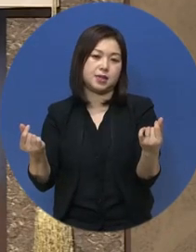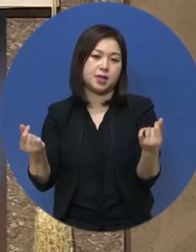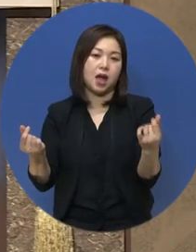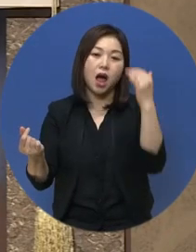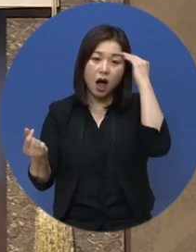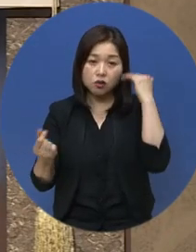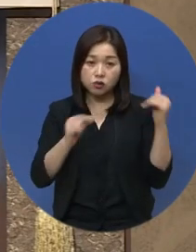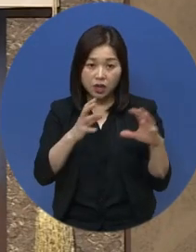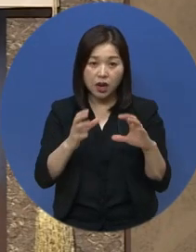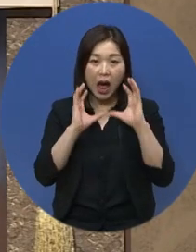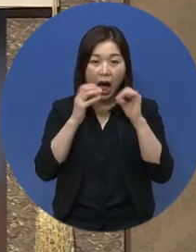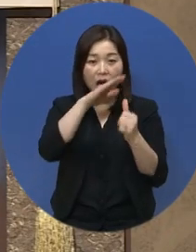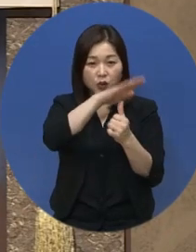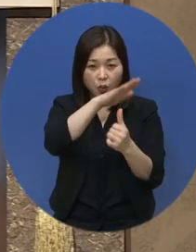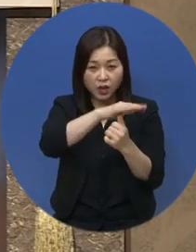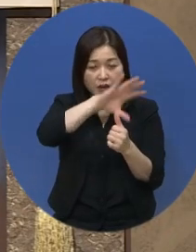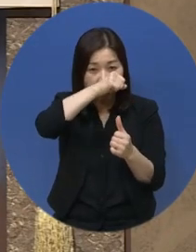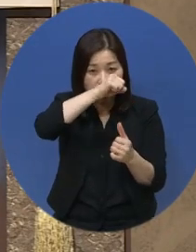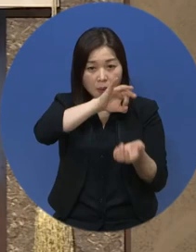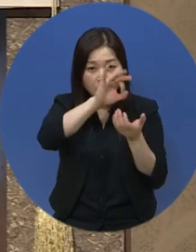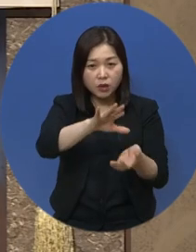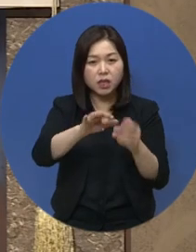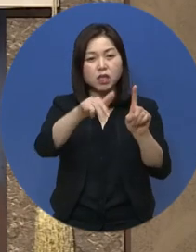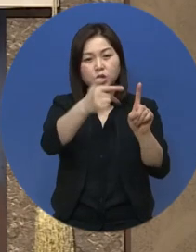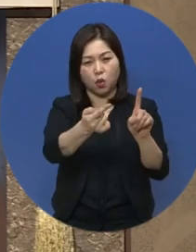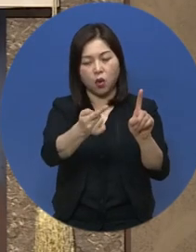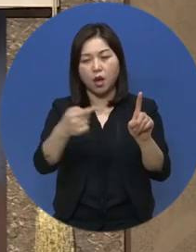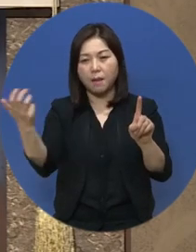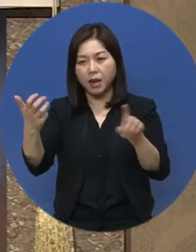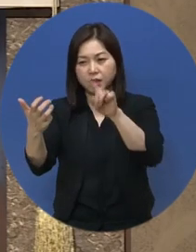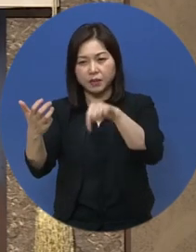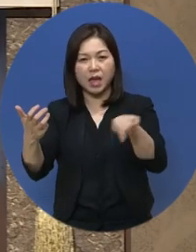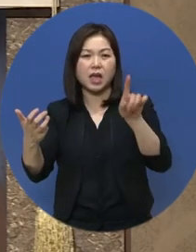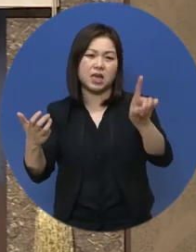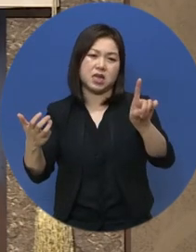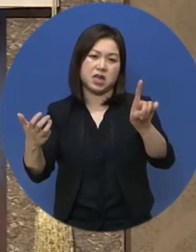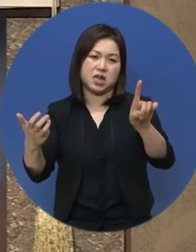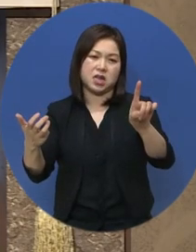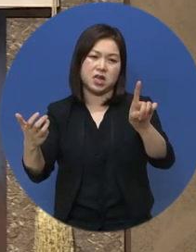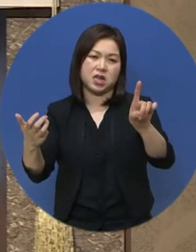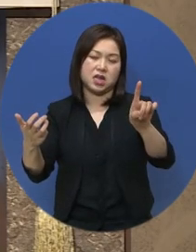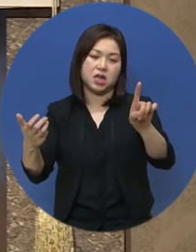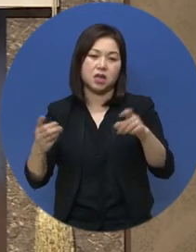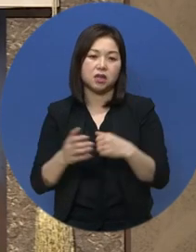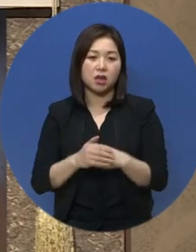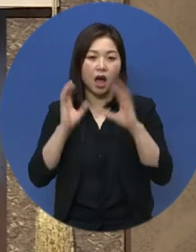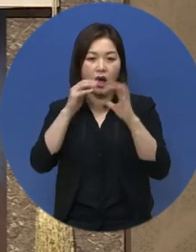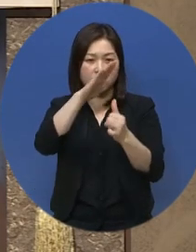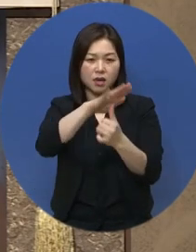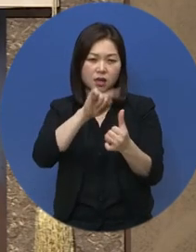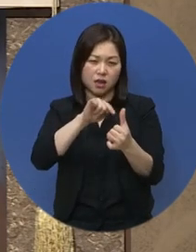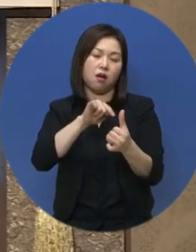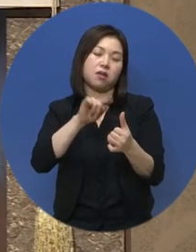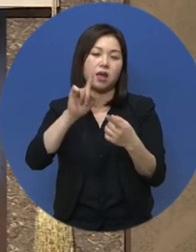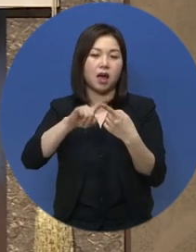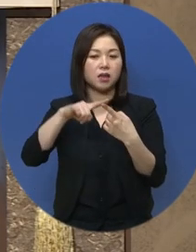불과합니다. 80대 1입니다. 그러니까 이런 상황을 봐서라도 우리는 아이들에 대해서 좀 생각을 바꿔야 돼요. 네. 예를